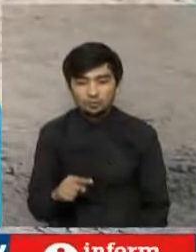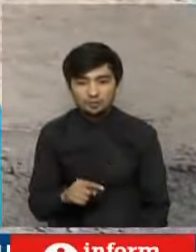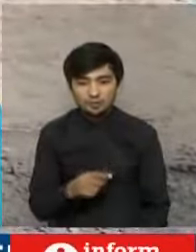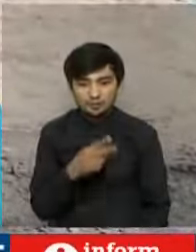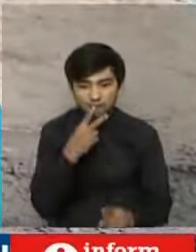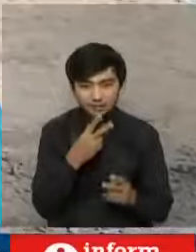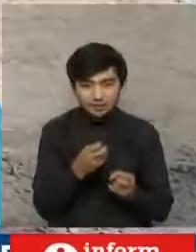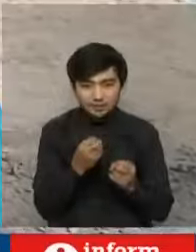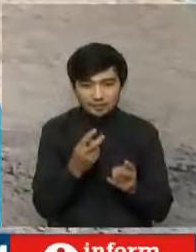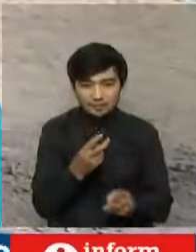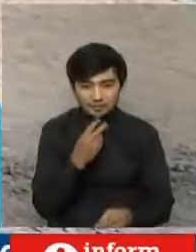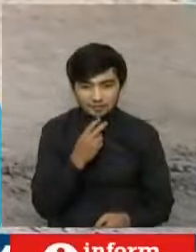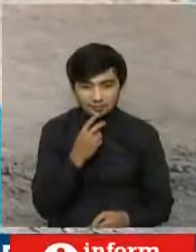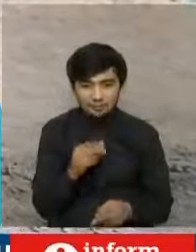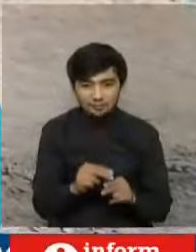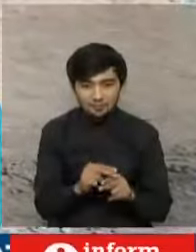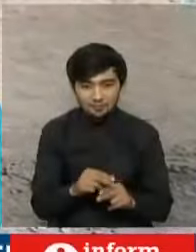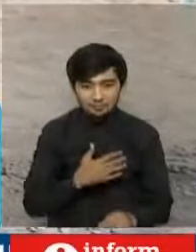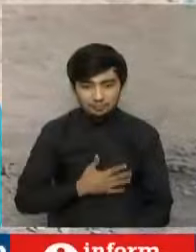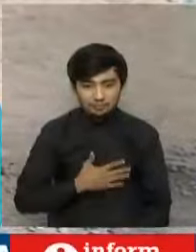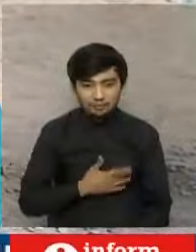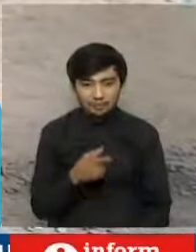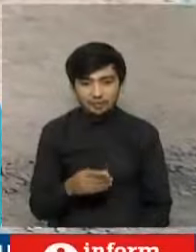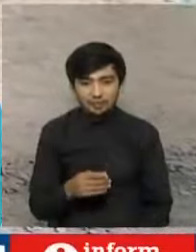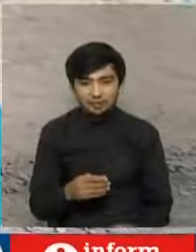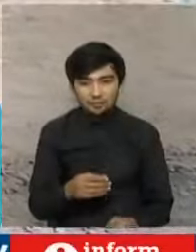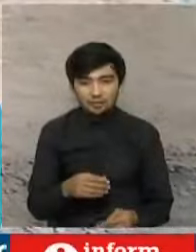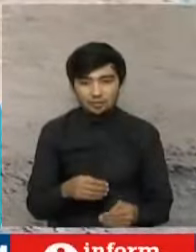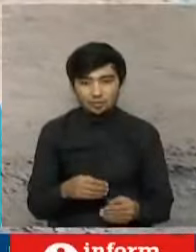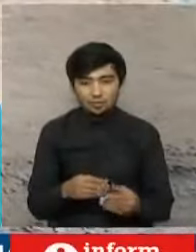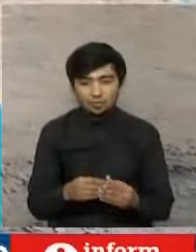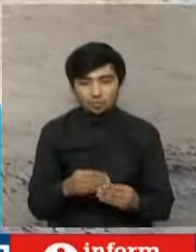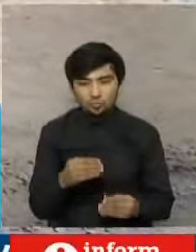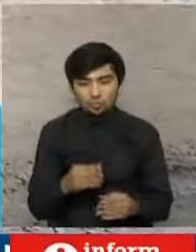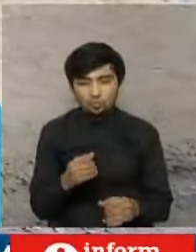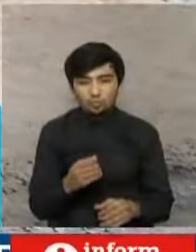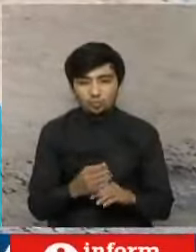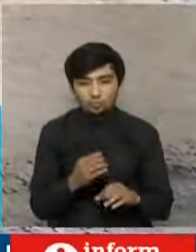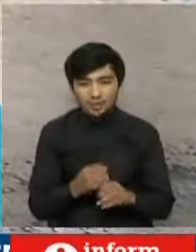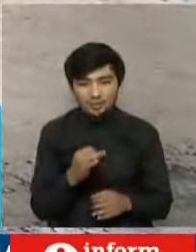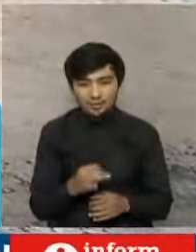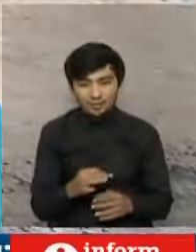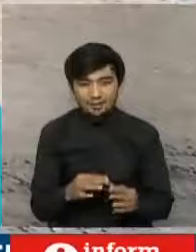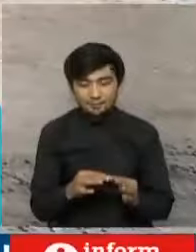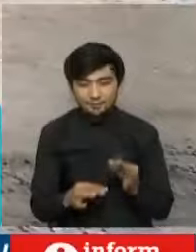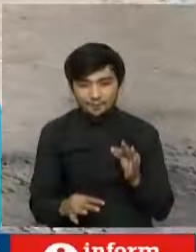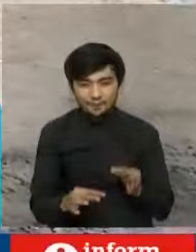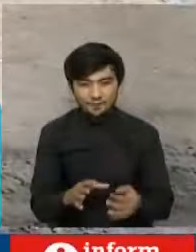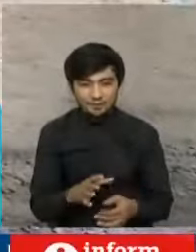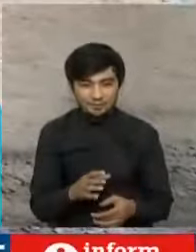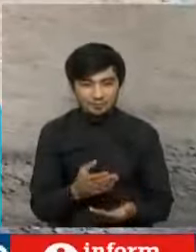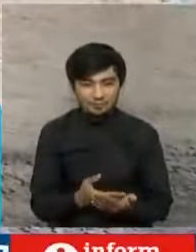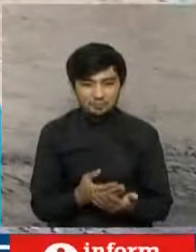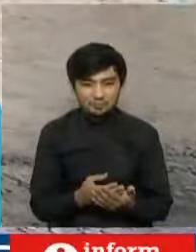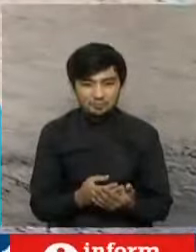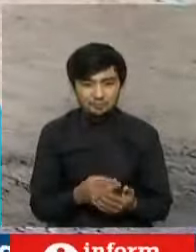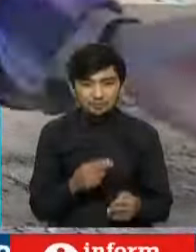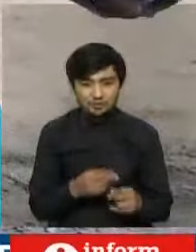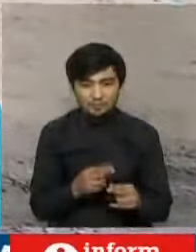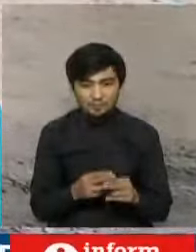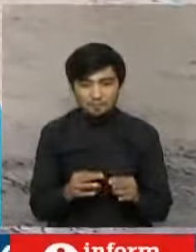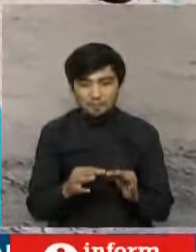уму непостижимо. Там ширина между трубой получается и вот этой вот заслонкой. Там что, господи, это заслонка, там металл